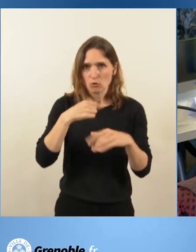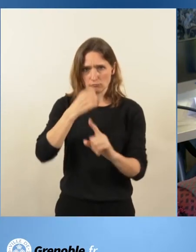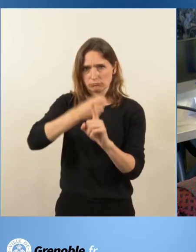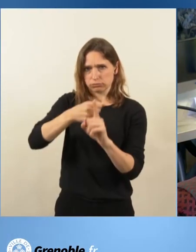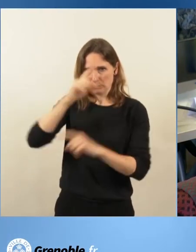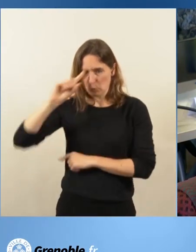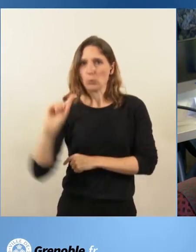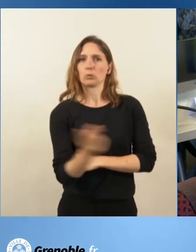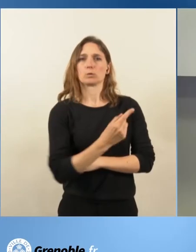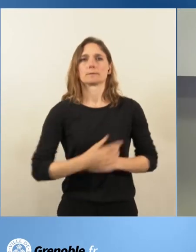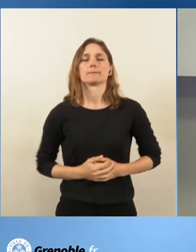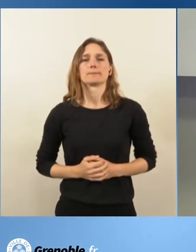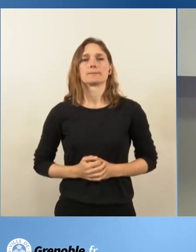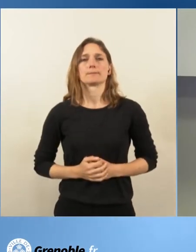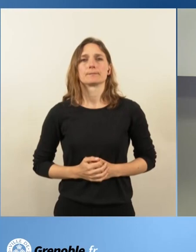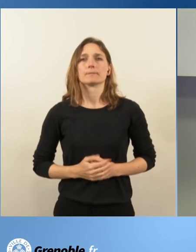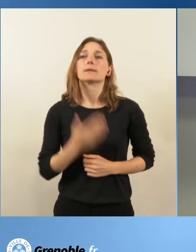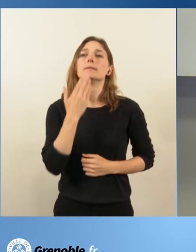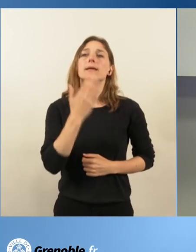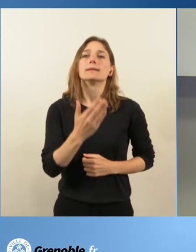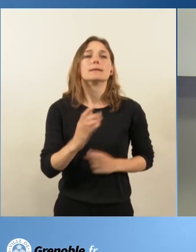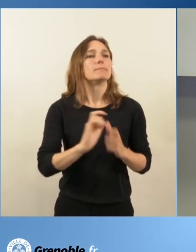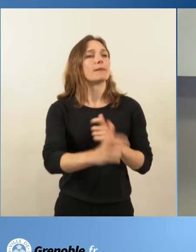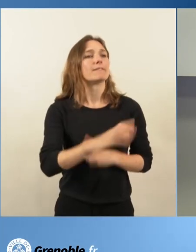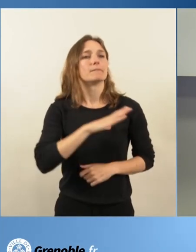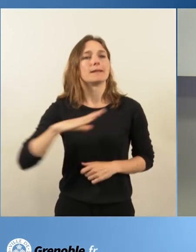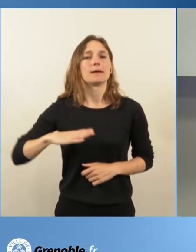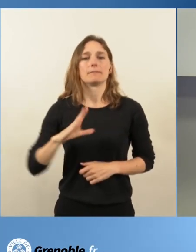merci Madame Vince